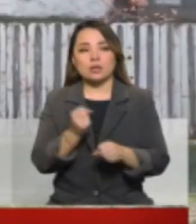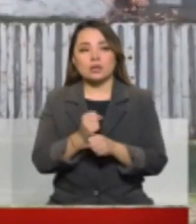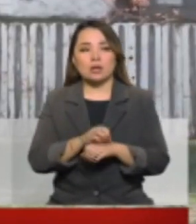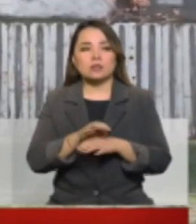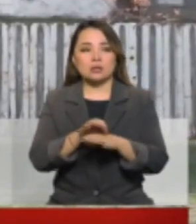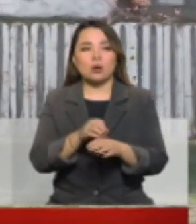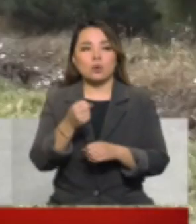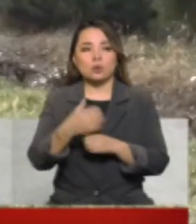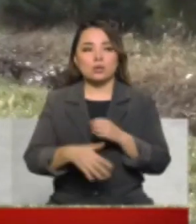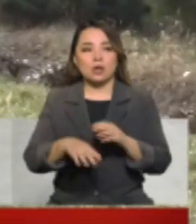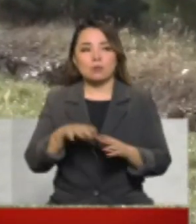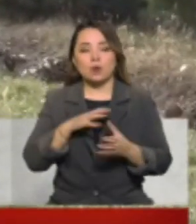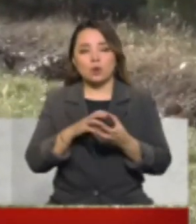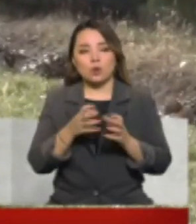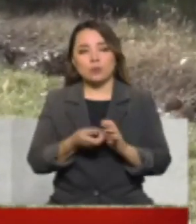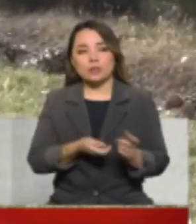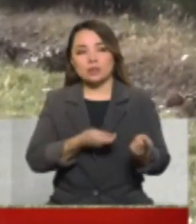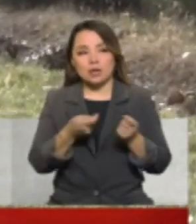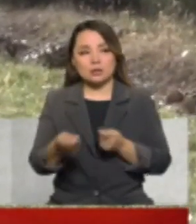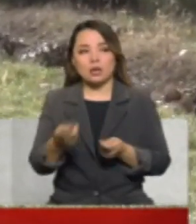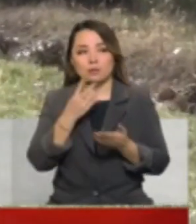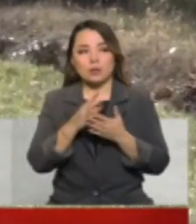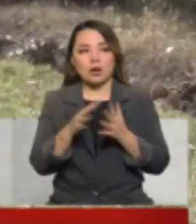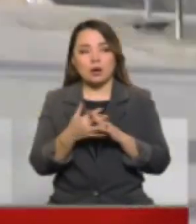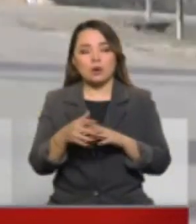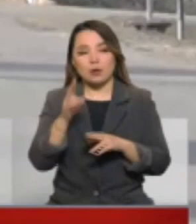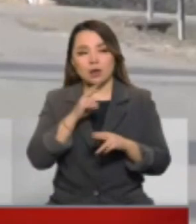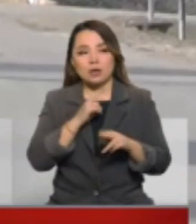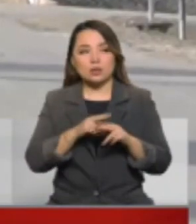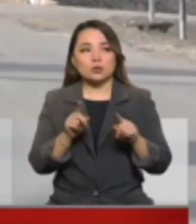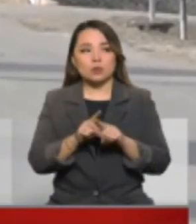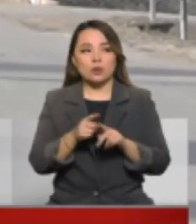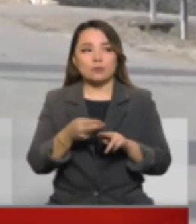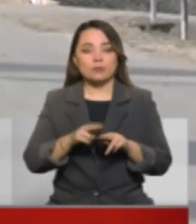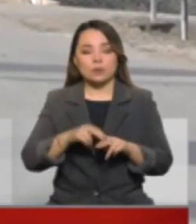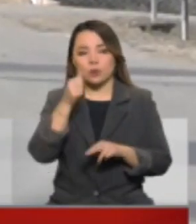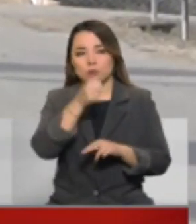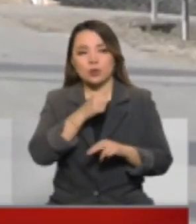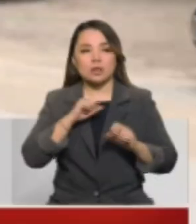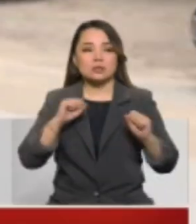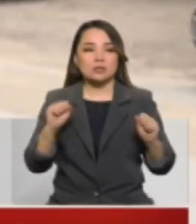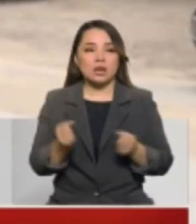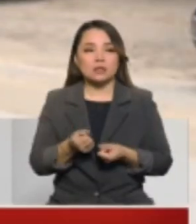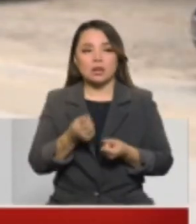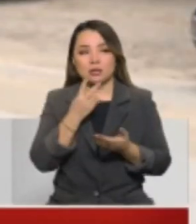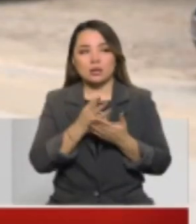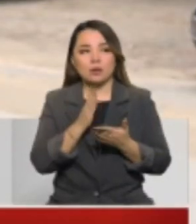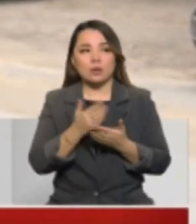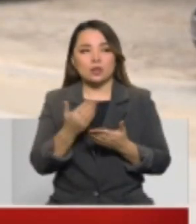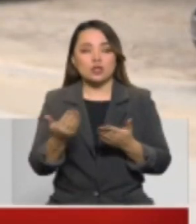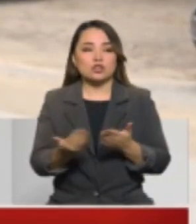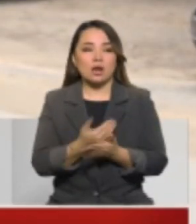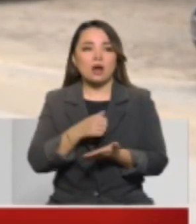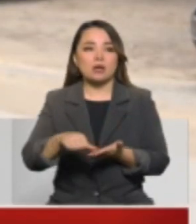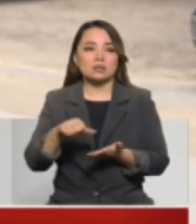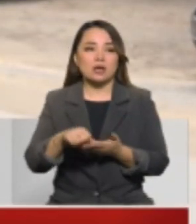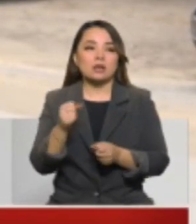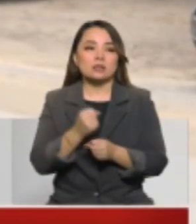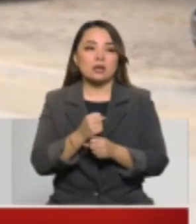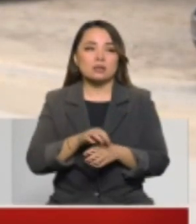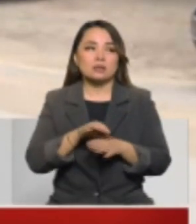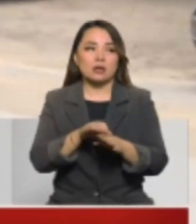жатыр. Орталықтан көмір тасып, әуре сарсанға түсетін ауылдағы ағайынға биылғы қыс жайлы болмақ. Жаңадан асфальттар салынды